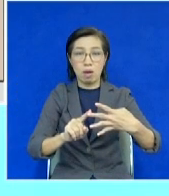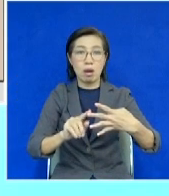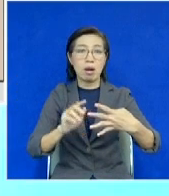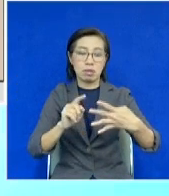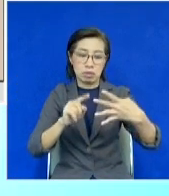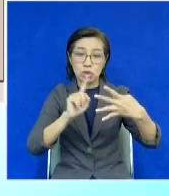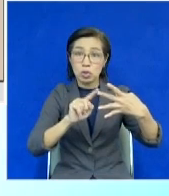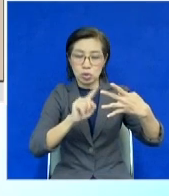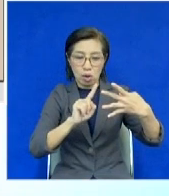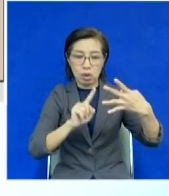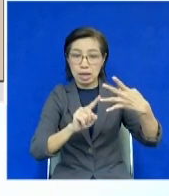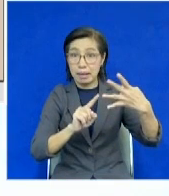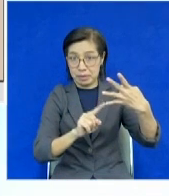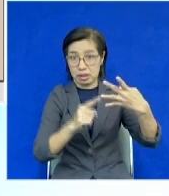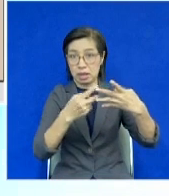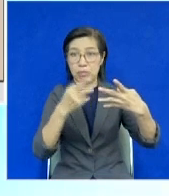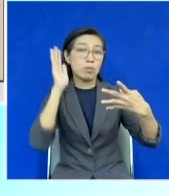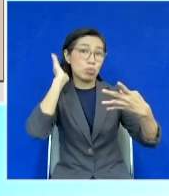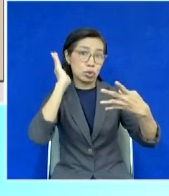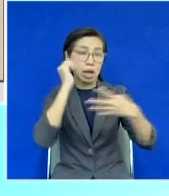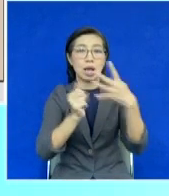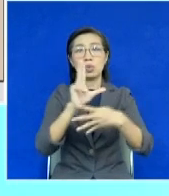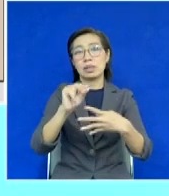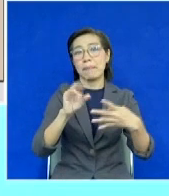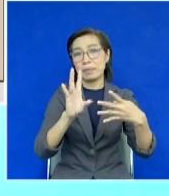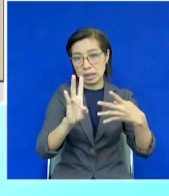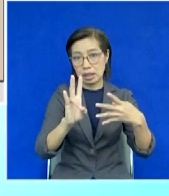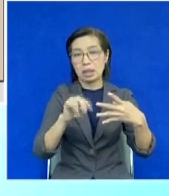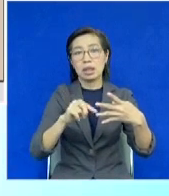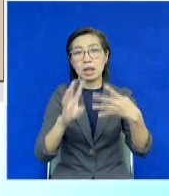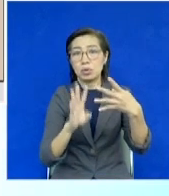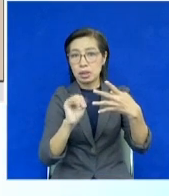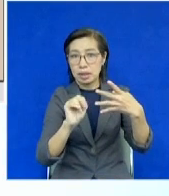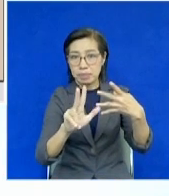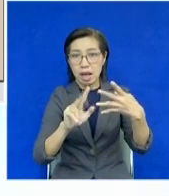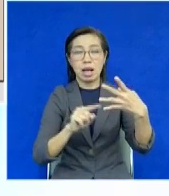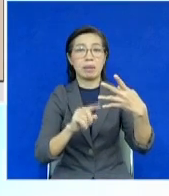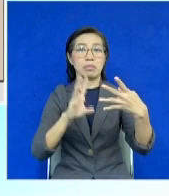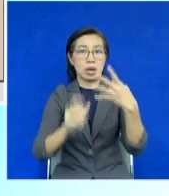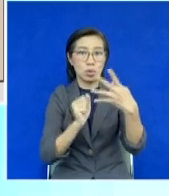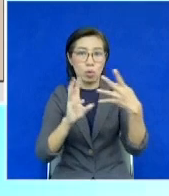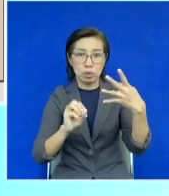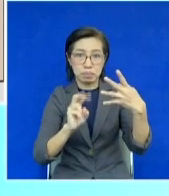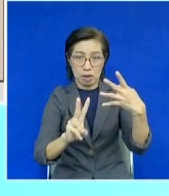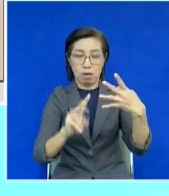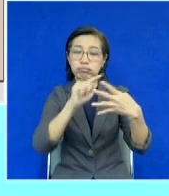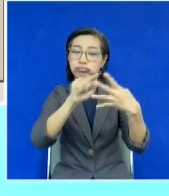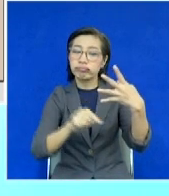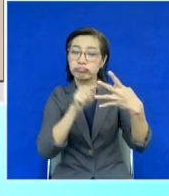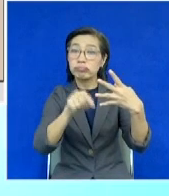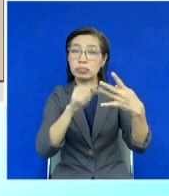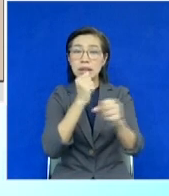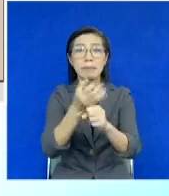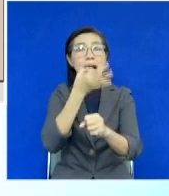และ4นะคะเป็นเพศชายอายุ37ปี43ปีและ62ปีค่ะทั้งหมดมีอาชี